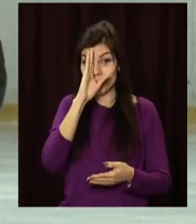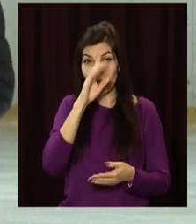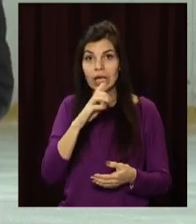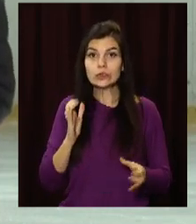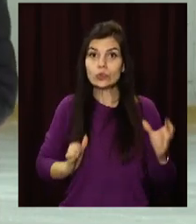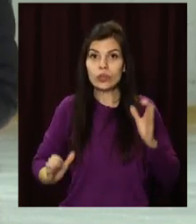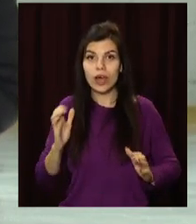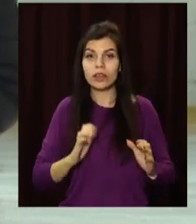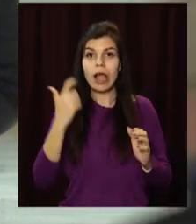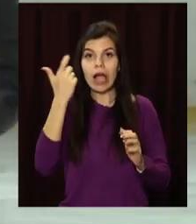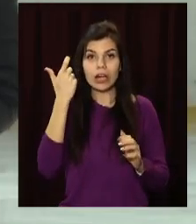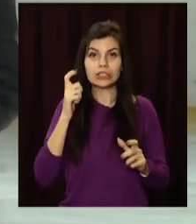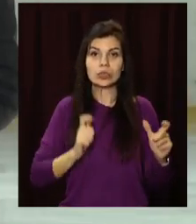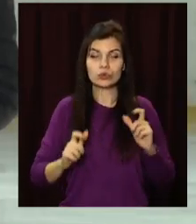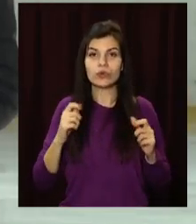щоб